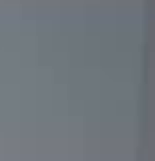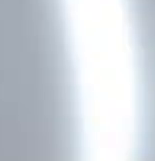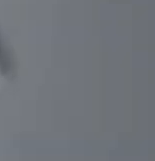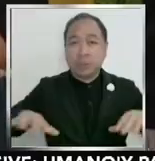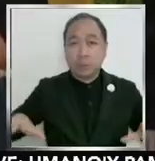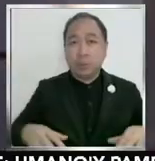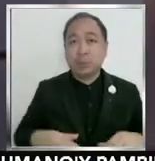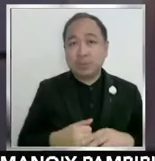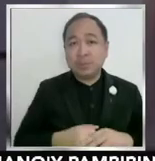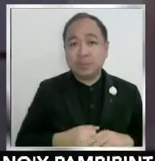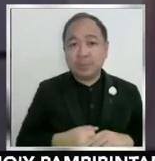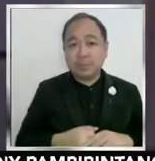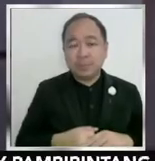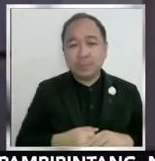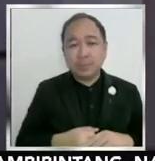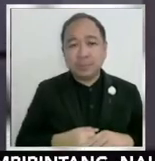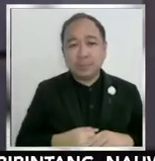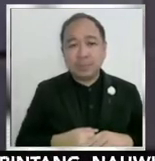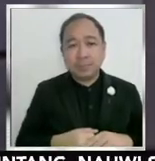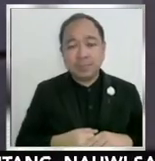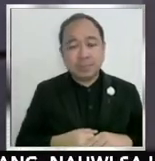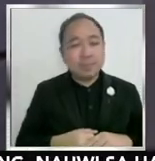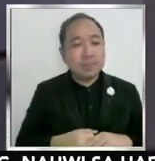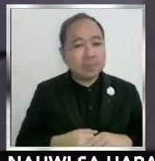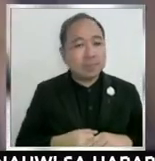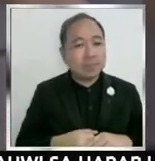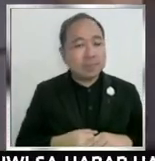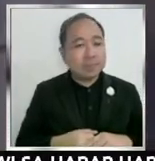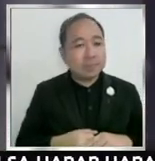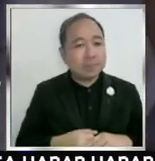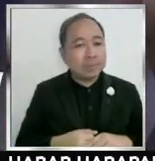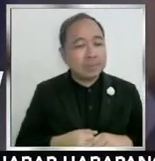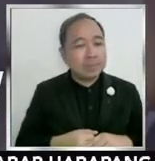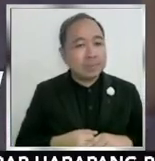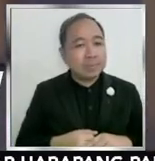So tinatawag ka the cheating game? Yeah!